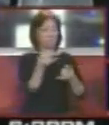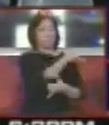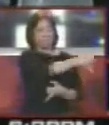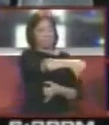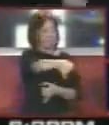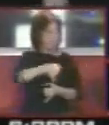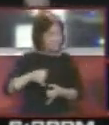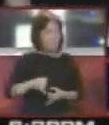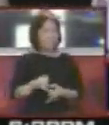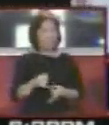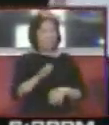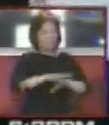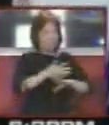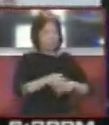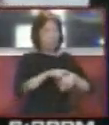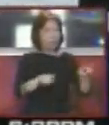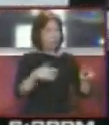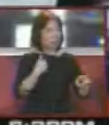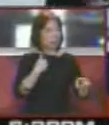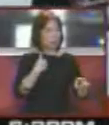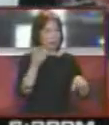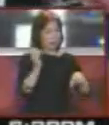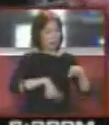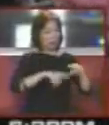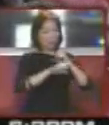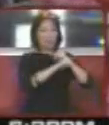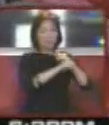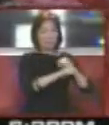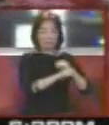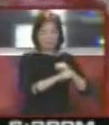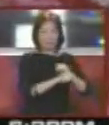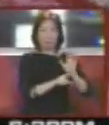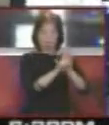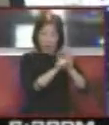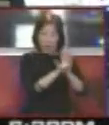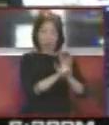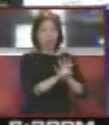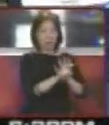anak at hindi pa approved sa ligawan. Patricia Mangune, News 5.